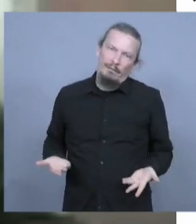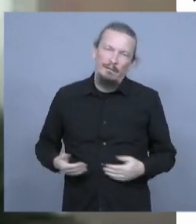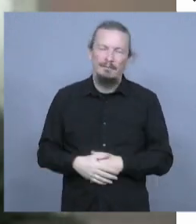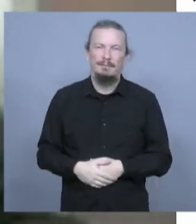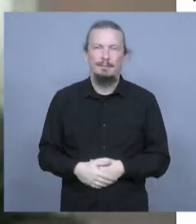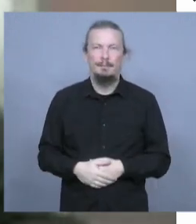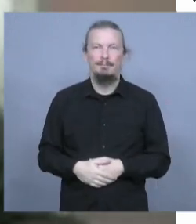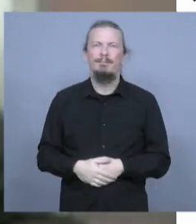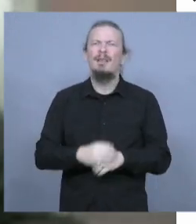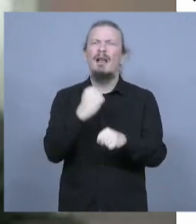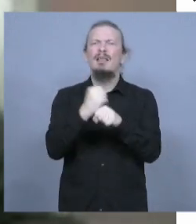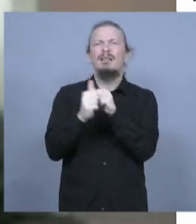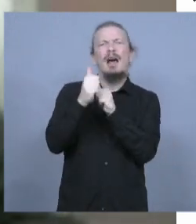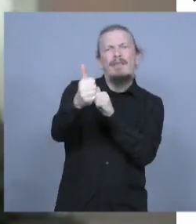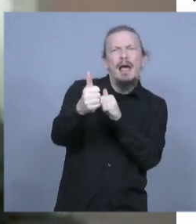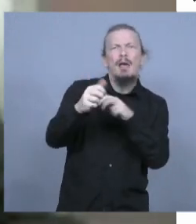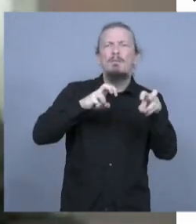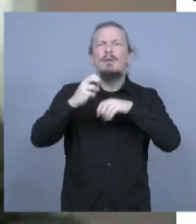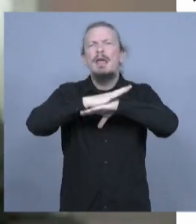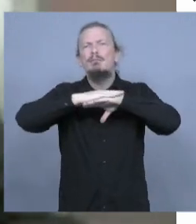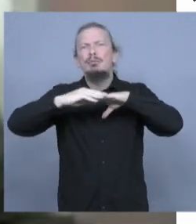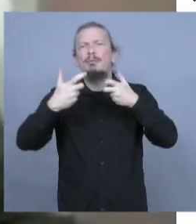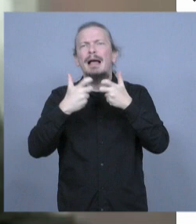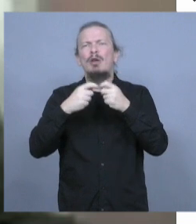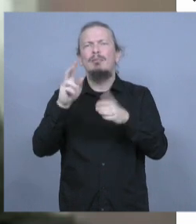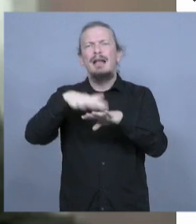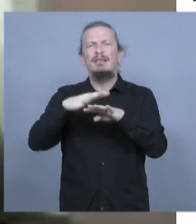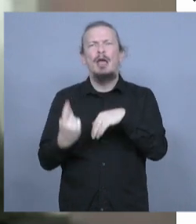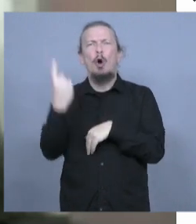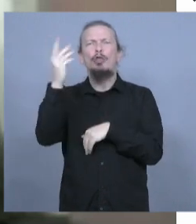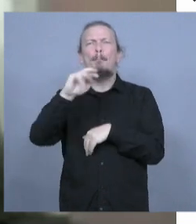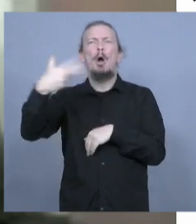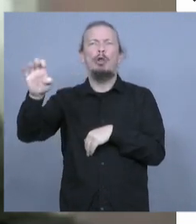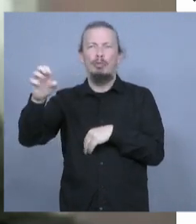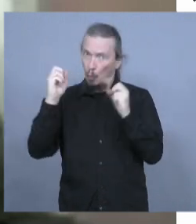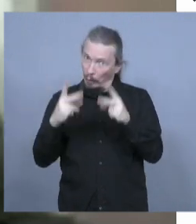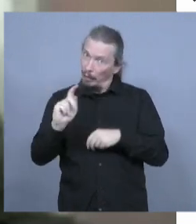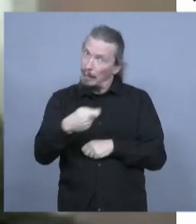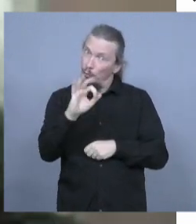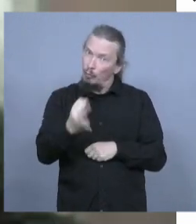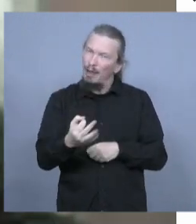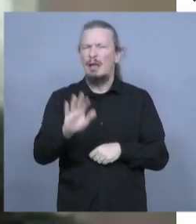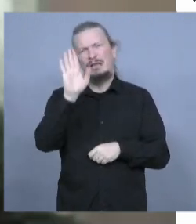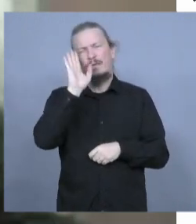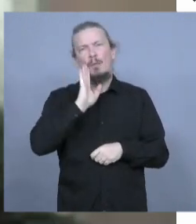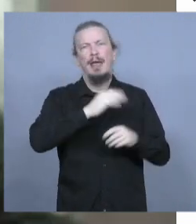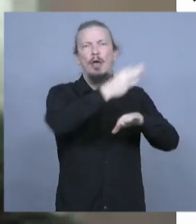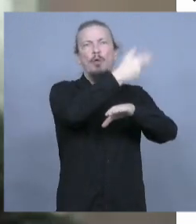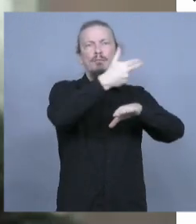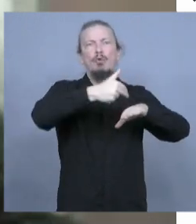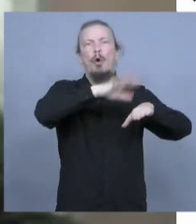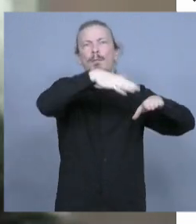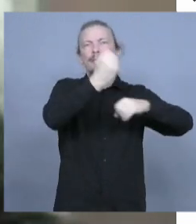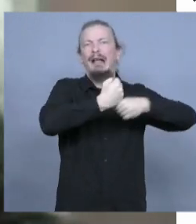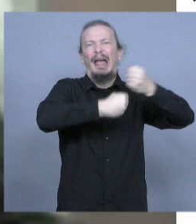Sensibiliser sur le télétravail et les mobilités douces à la haute borne, évidemment, mais pensons d'abord à ralentir sur la création de parcs de bureaux mal